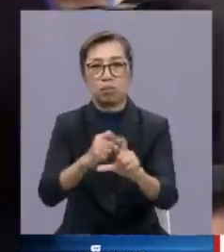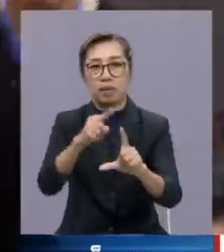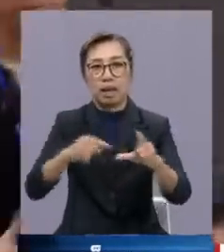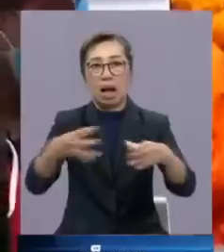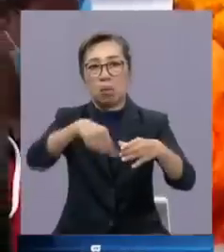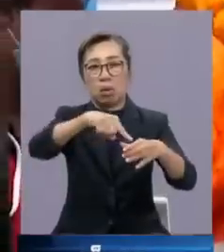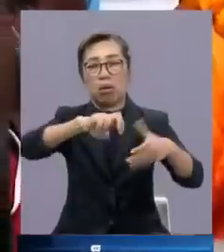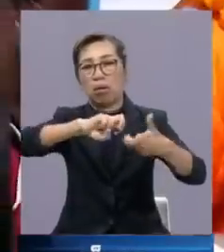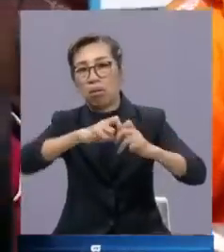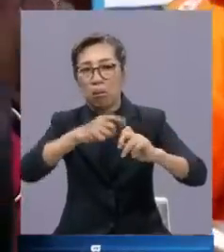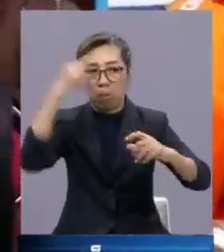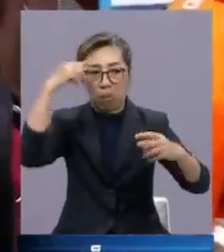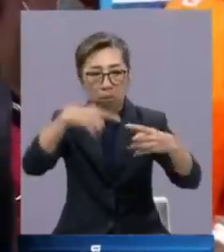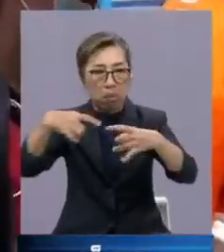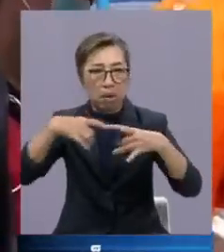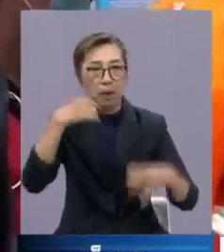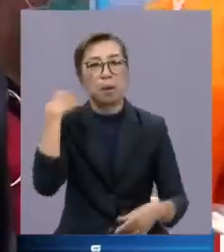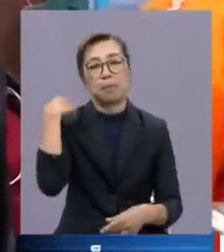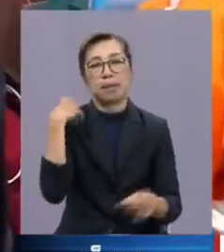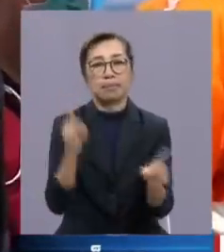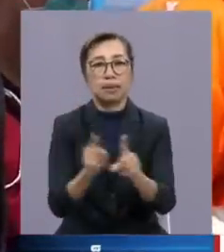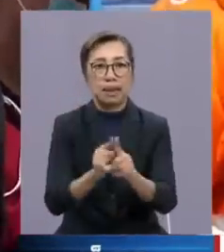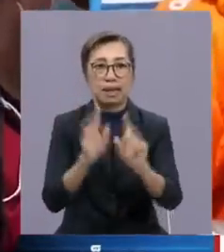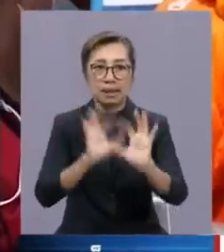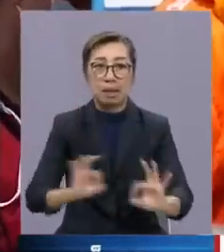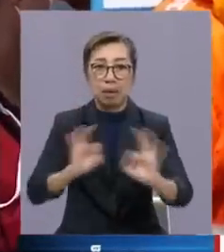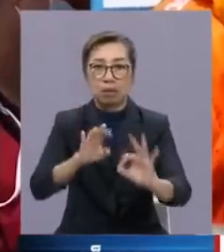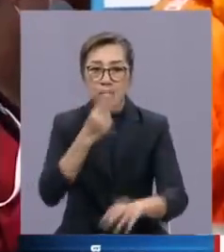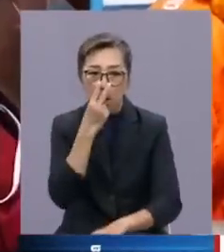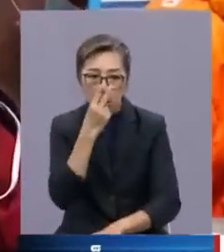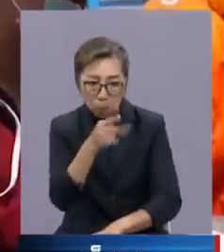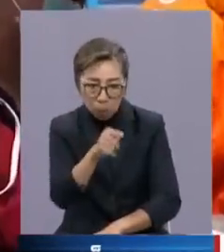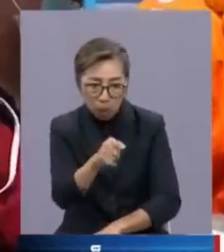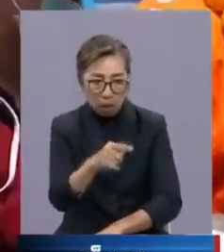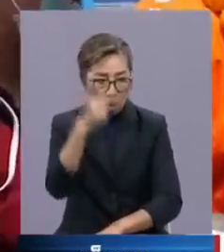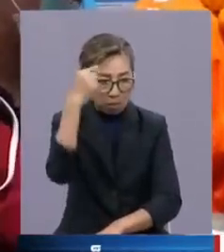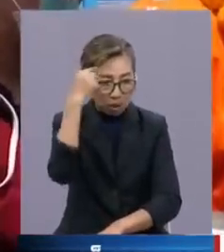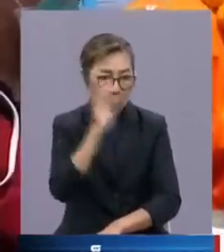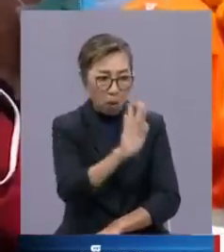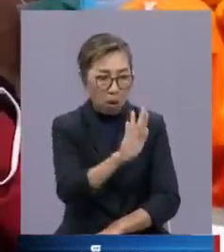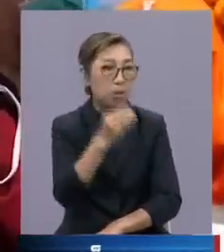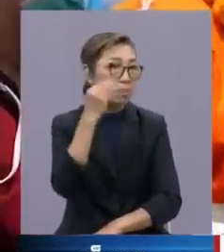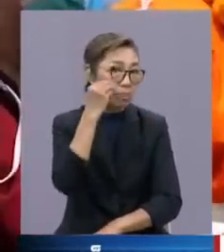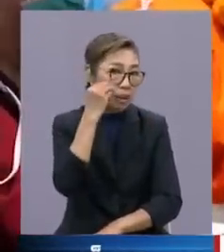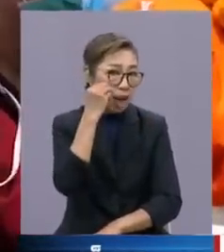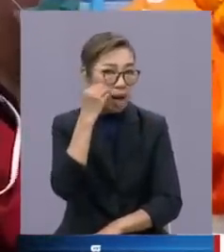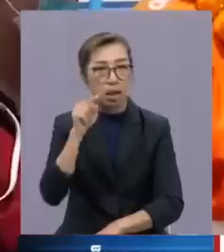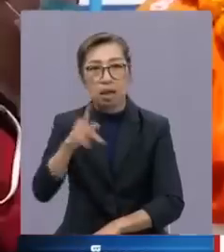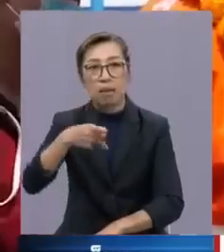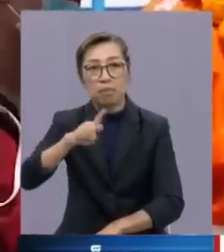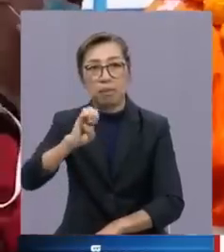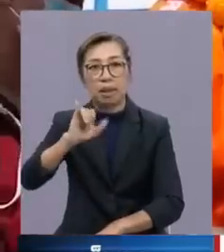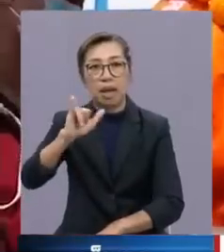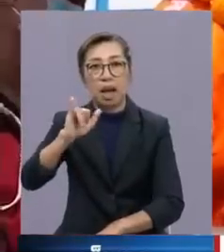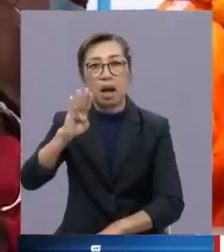เนี่ยมันมีความแตกต่างทางความคิดกันอยู่เหมือนกันโดยเฉพาะอย่างยิ่งถ้าเกิดไปดูความแตกต่างทางความคิดระหว่างคุณพิธากับคุณปิยะบุตรแสงกนก